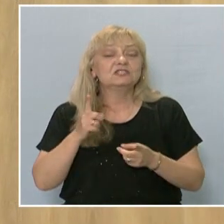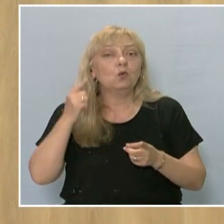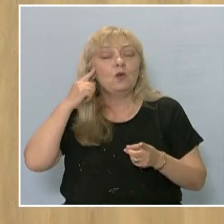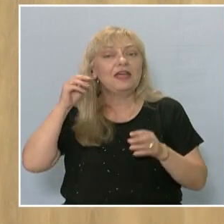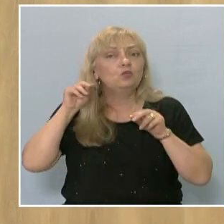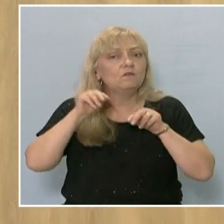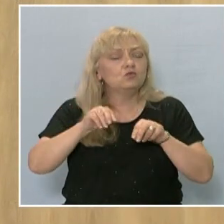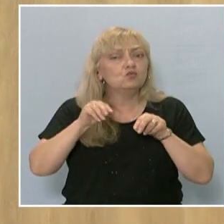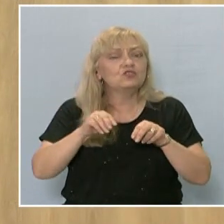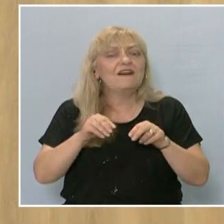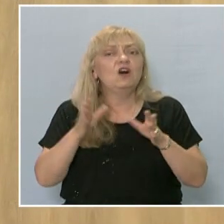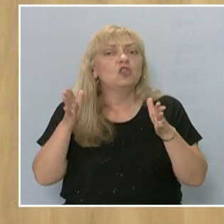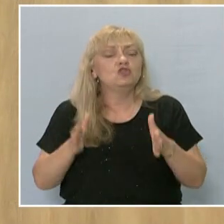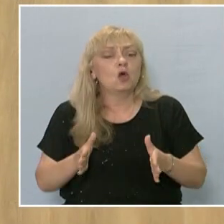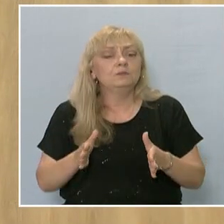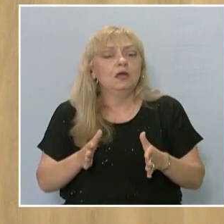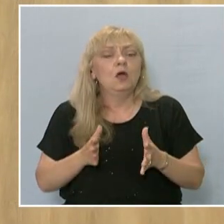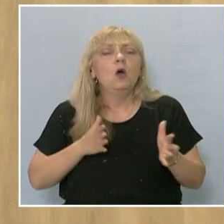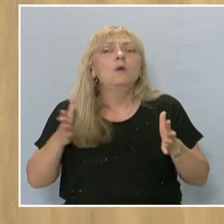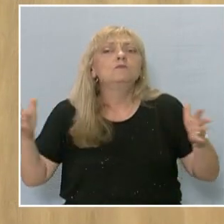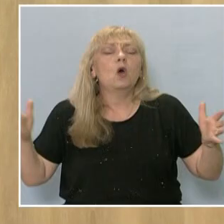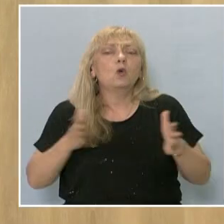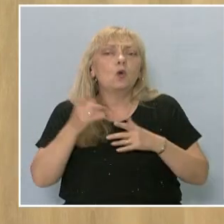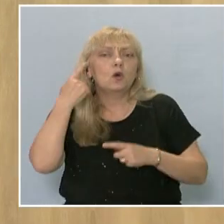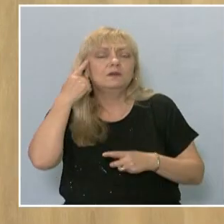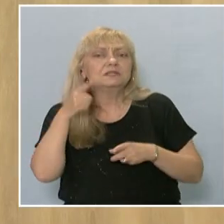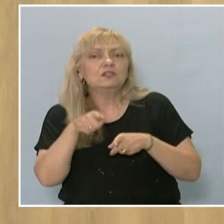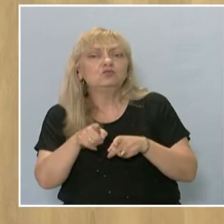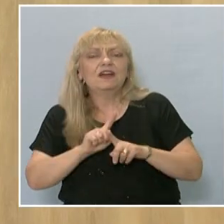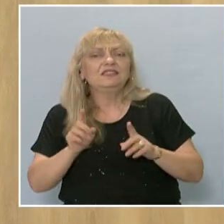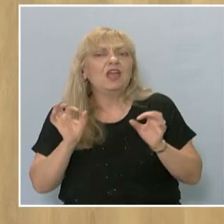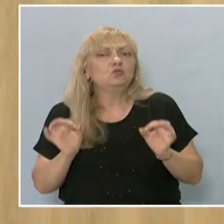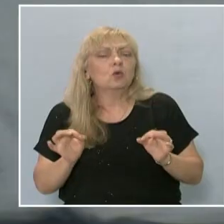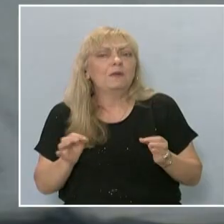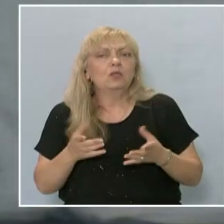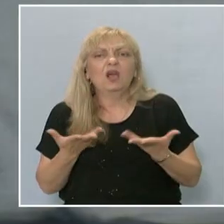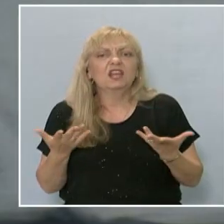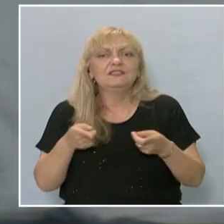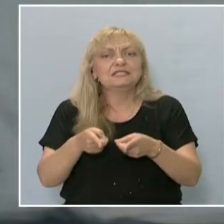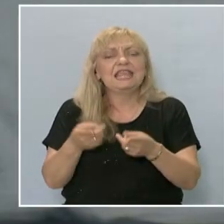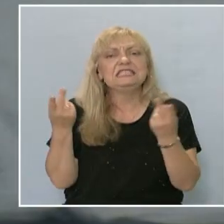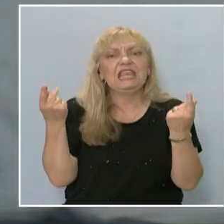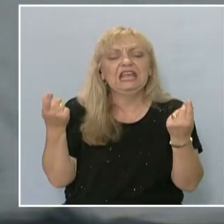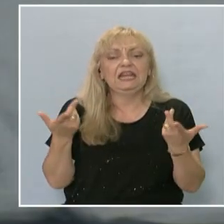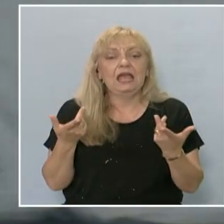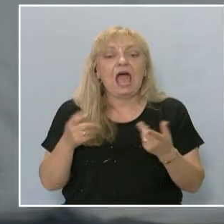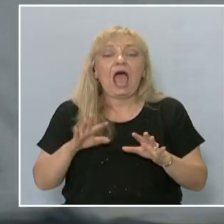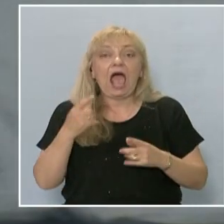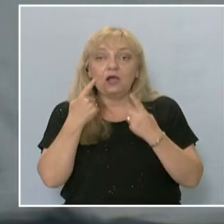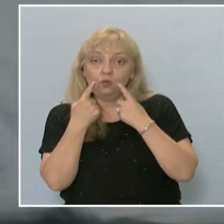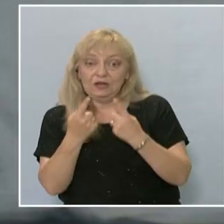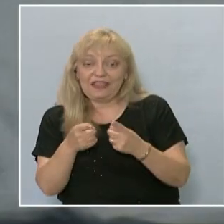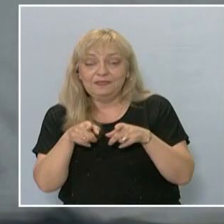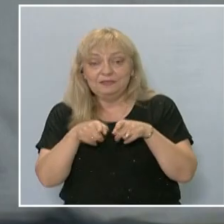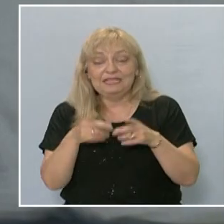някакви норми и много хора мислят това е ненормално нали как така какви са тия игри ако обаче сме склонни да гледаме на